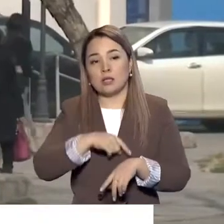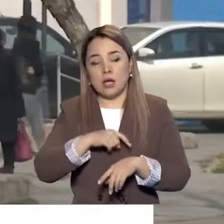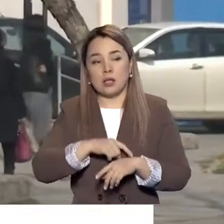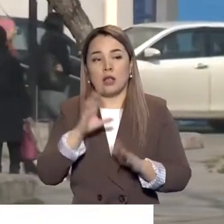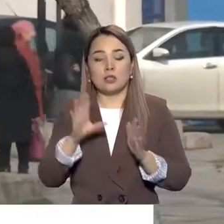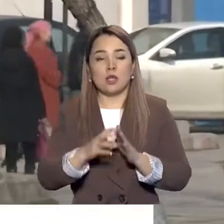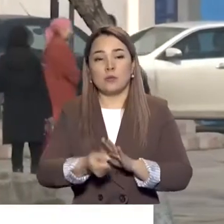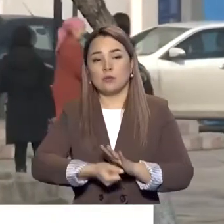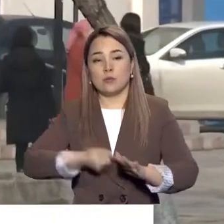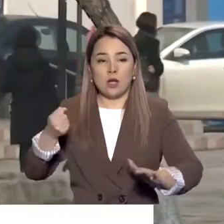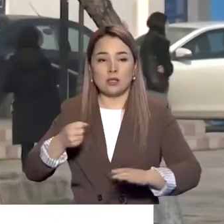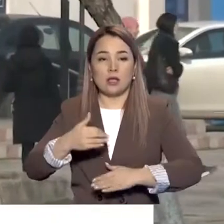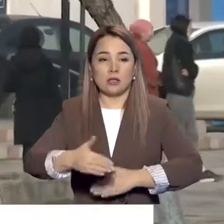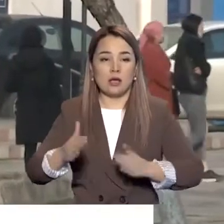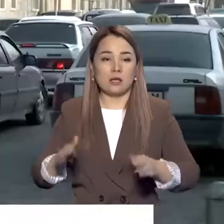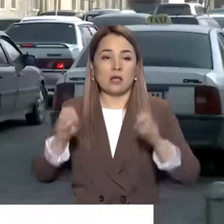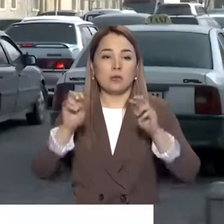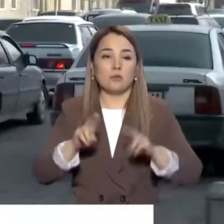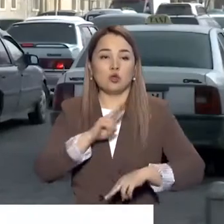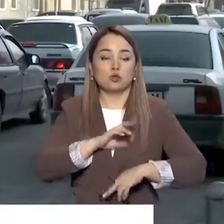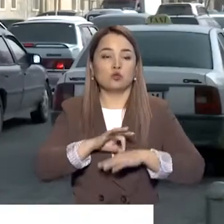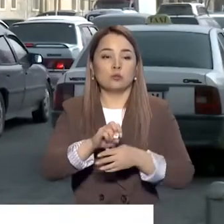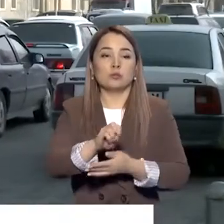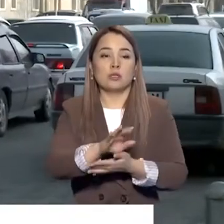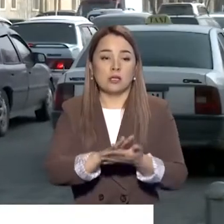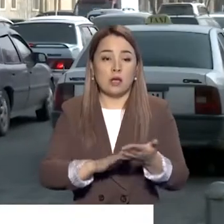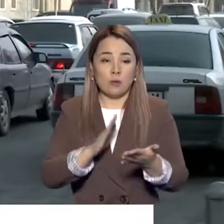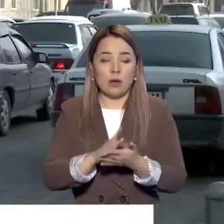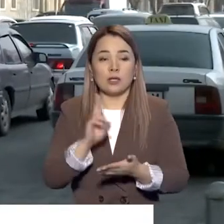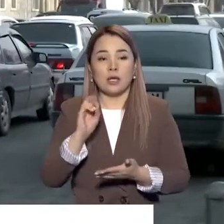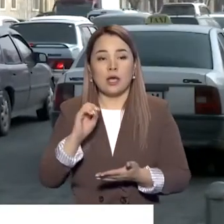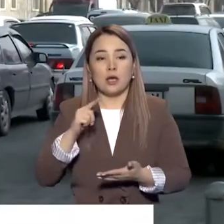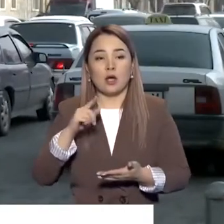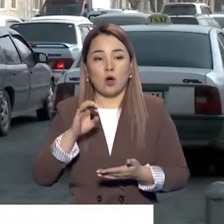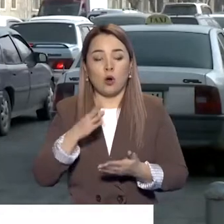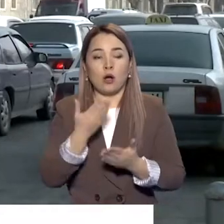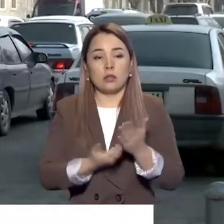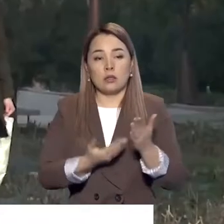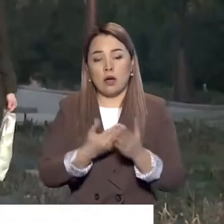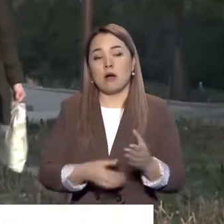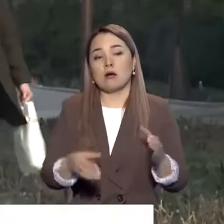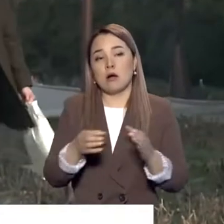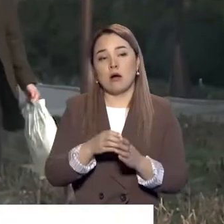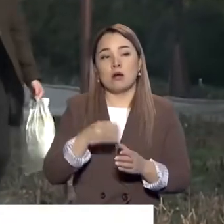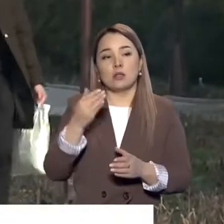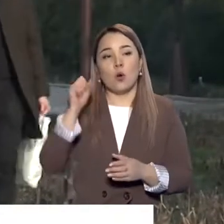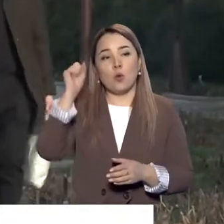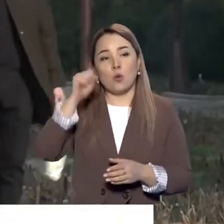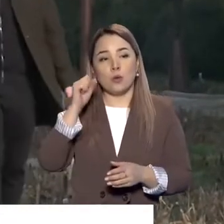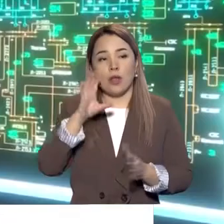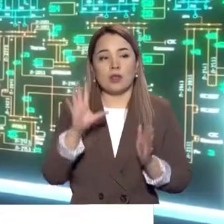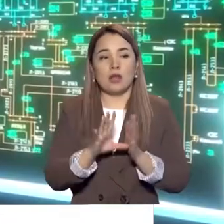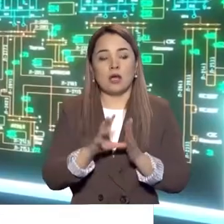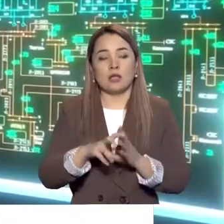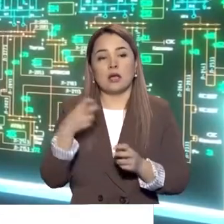өндіретін қозғалтқыштардың көмегімен қызметін жалғастырған. Кего компаниясының түсіндіруінше Өзбекстанның энергия жүйесінде ақау